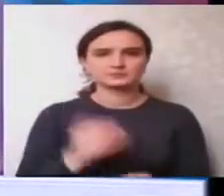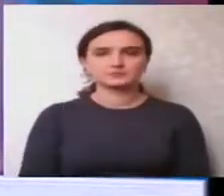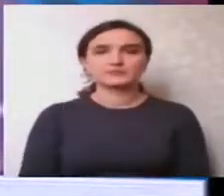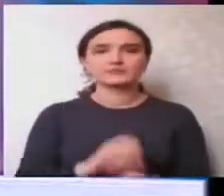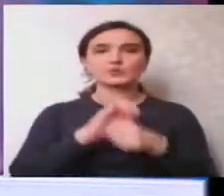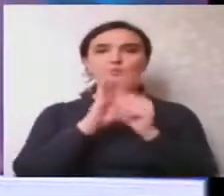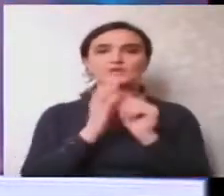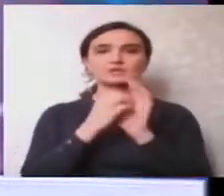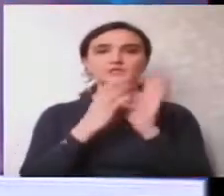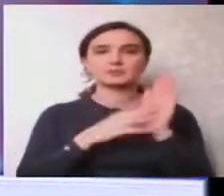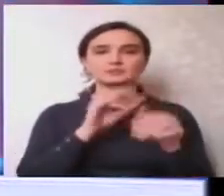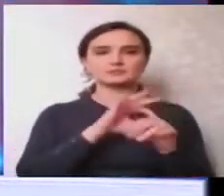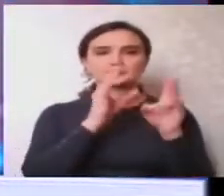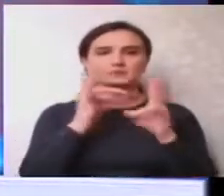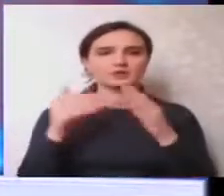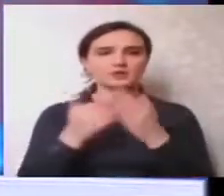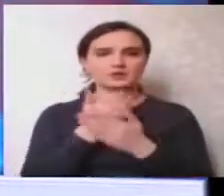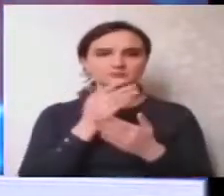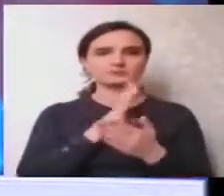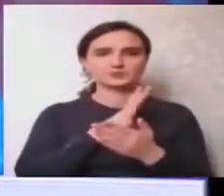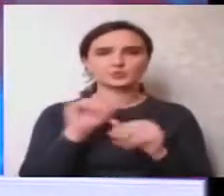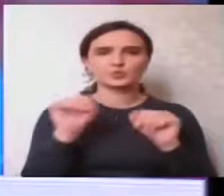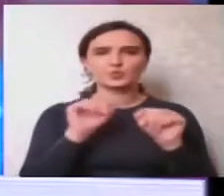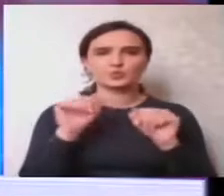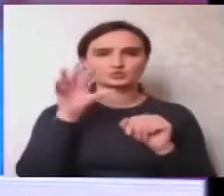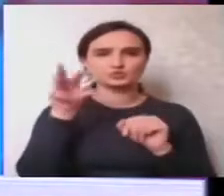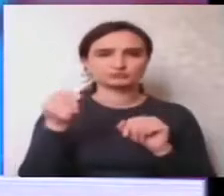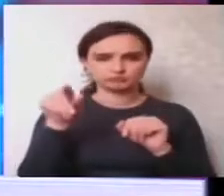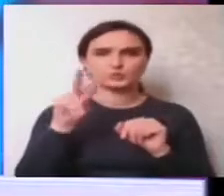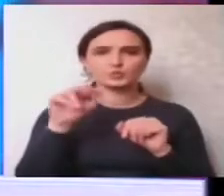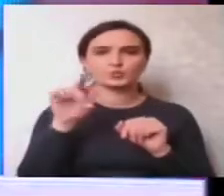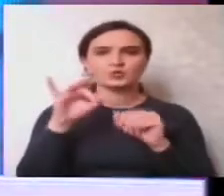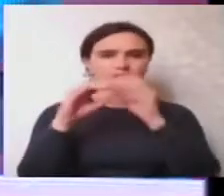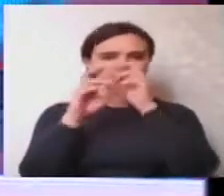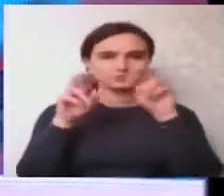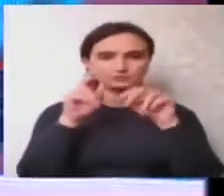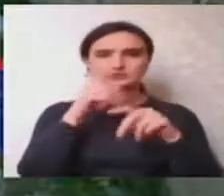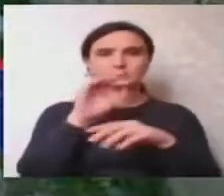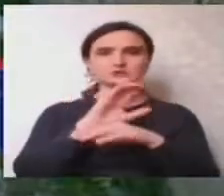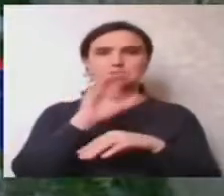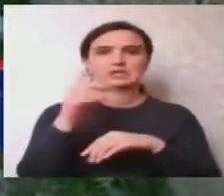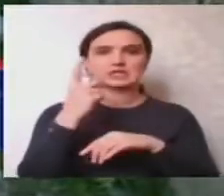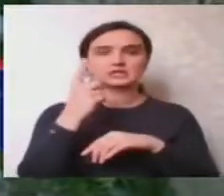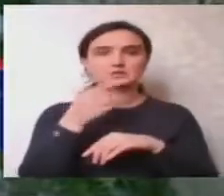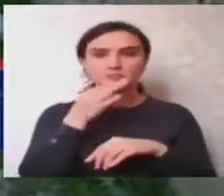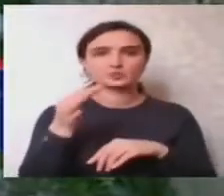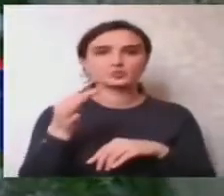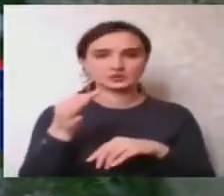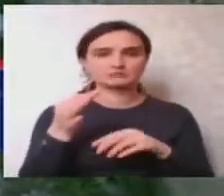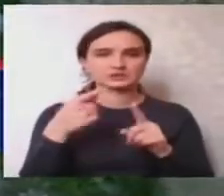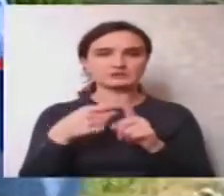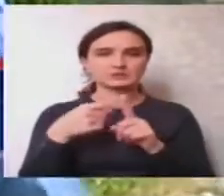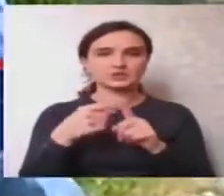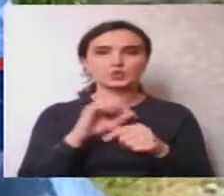COVID-19 ინფიცირების ახალი შემთხვევა გამოვლინდა გორის მუნიციპალიტეტში. ლუგარის ლაბორატორიაში გაგზავნილი ერთი ნიმუშის პასუხი დადებითია.